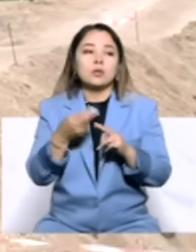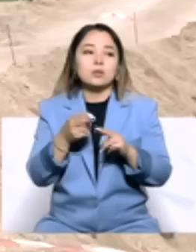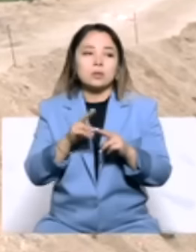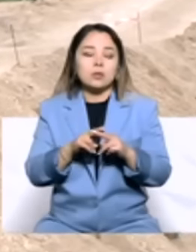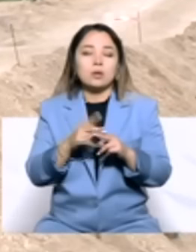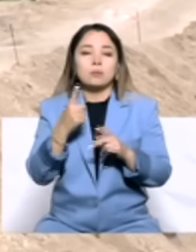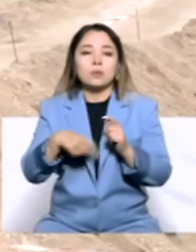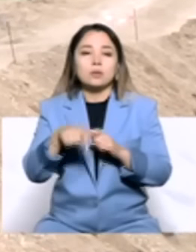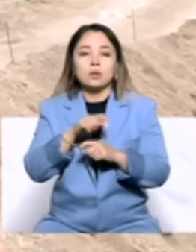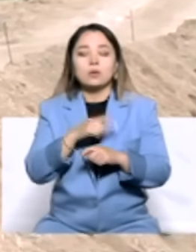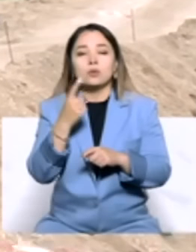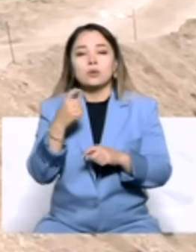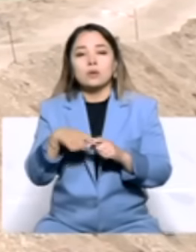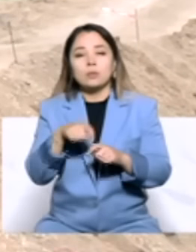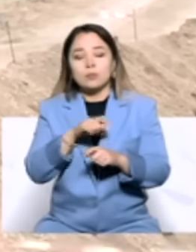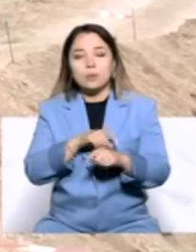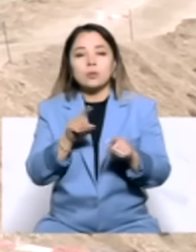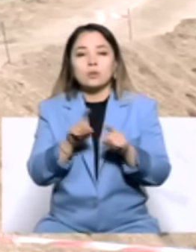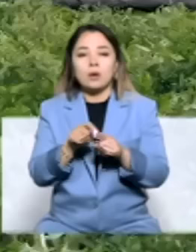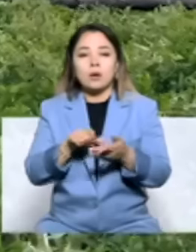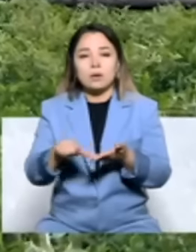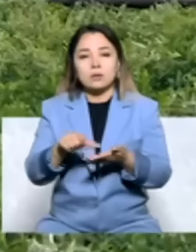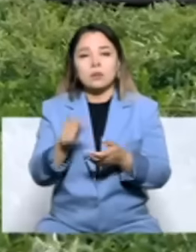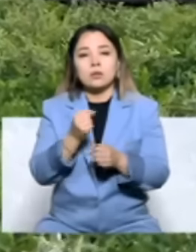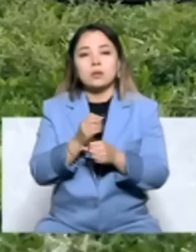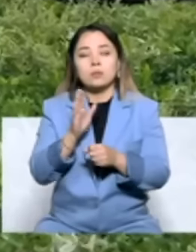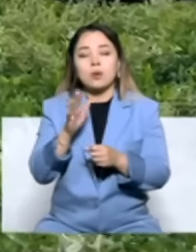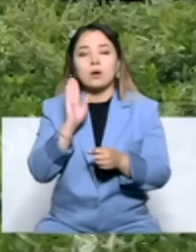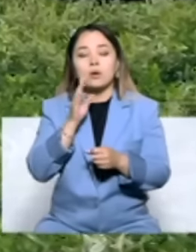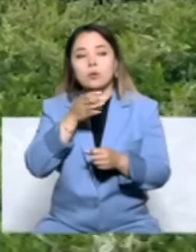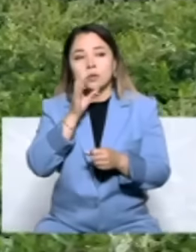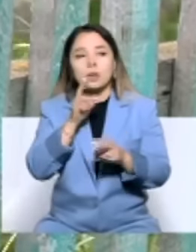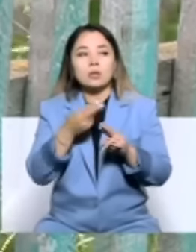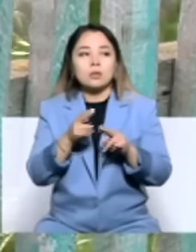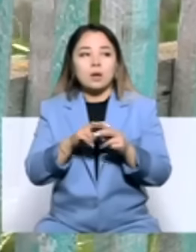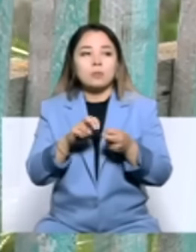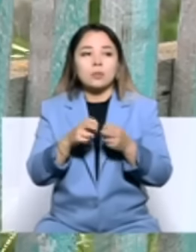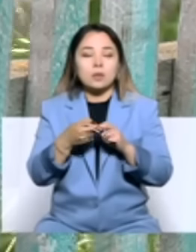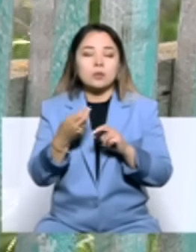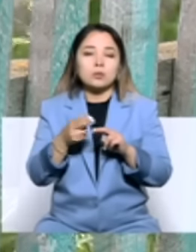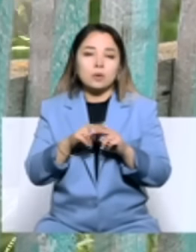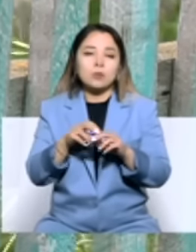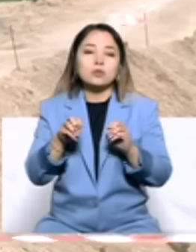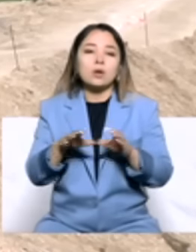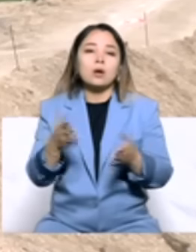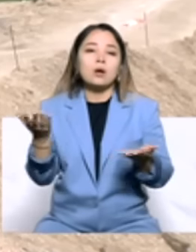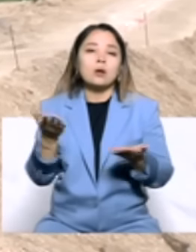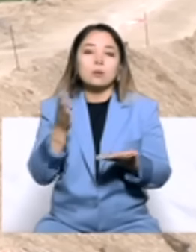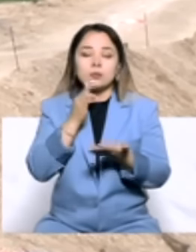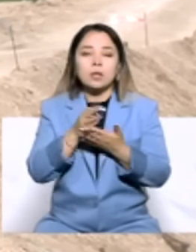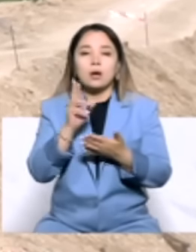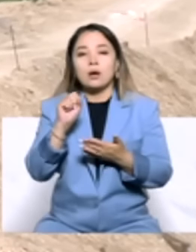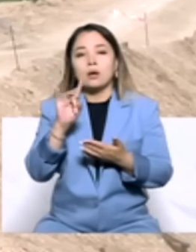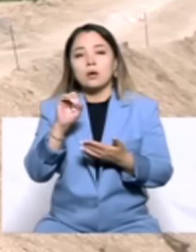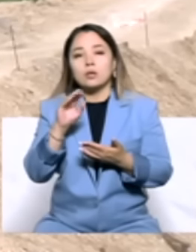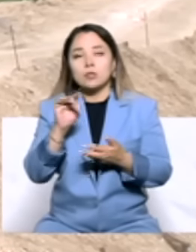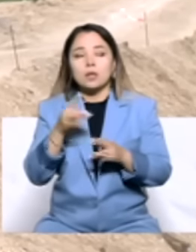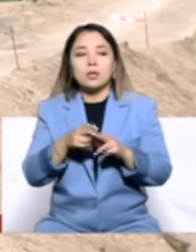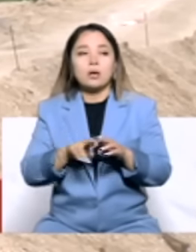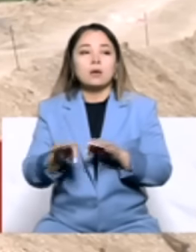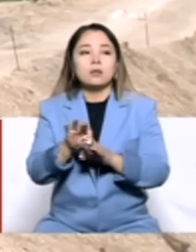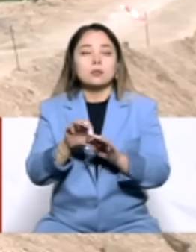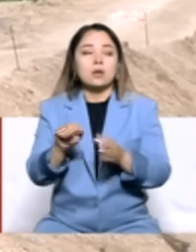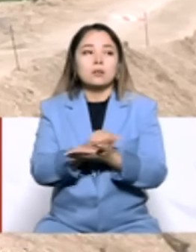1 километр 150 метр алла жаса асфальт саламыз. Ауыз су мәселесі ше? Ол қалай шешіледі? Қаражар ауылына проект сметалық құжат